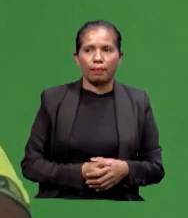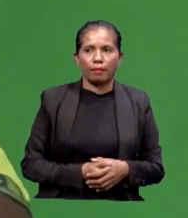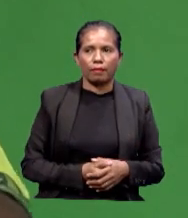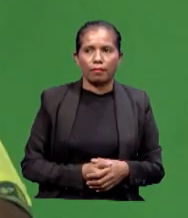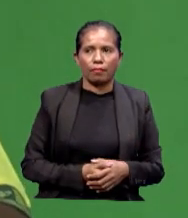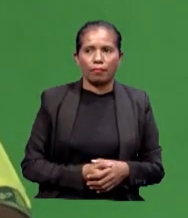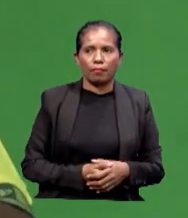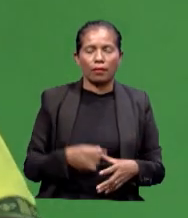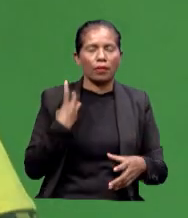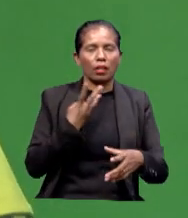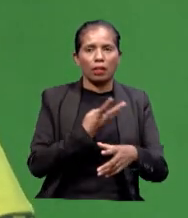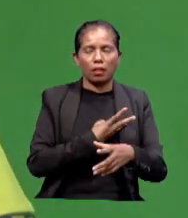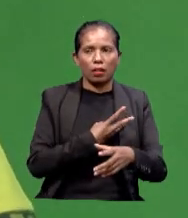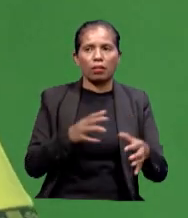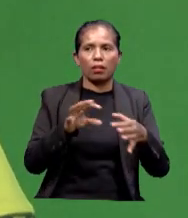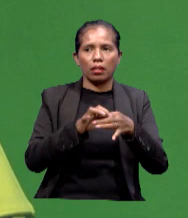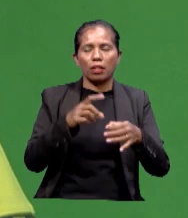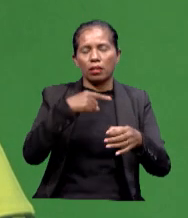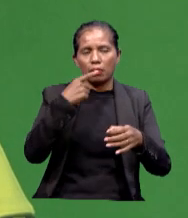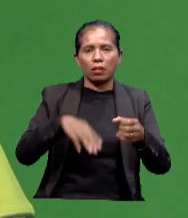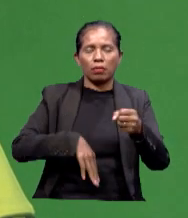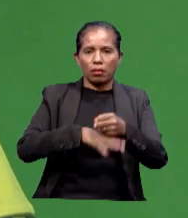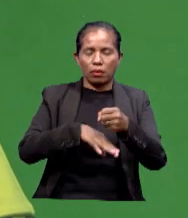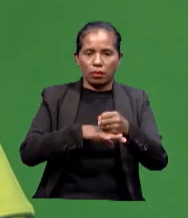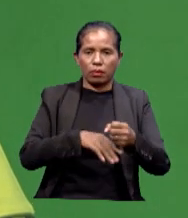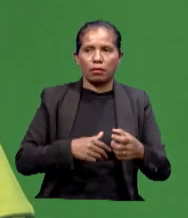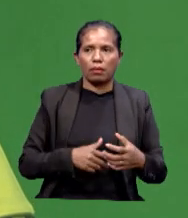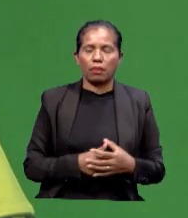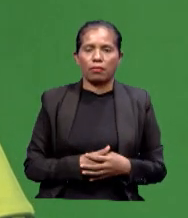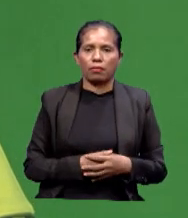ita tu hala o liga ne semak tu joga semak